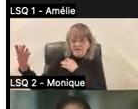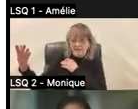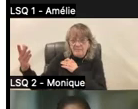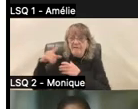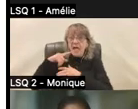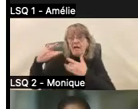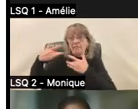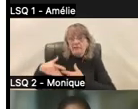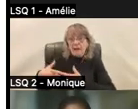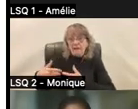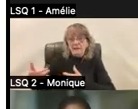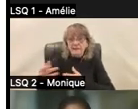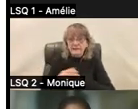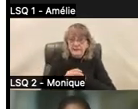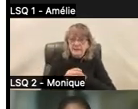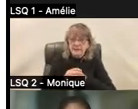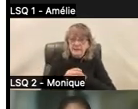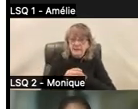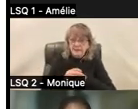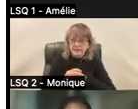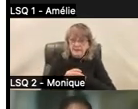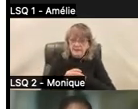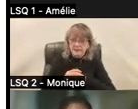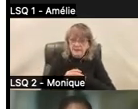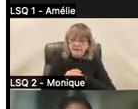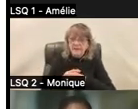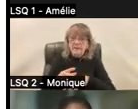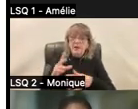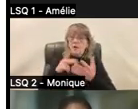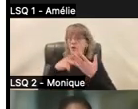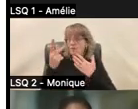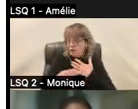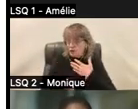détresse. Le projet